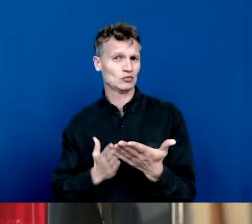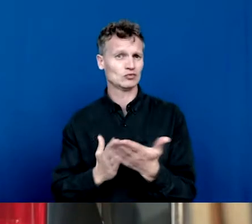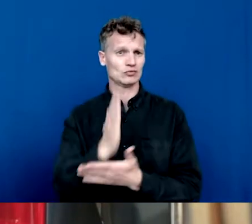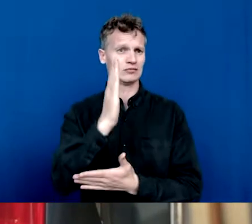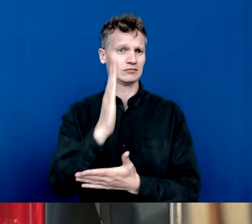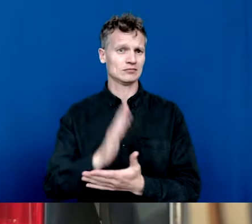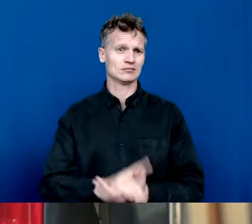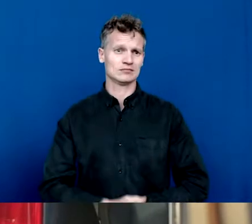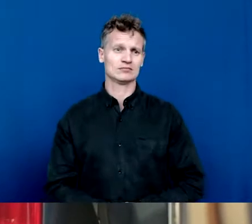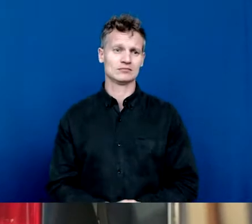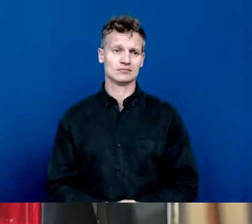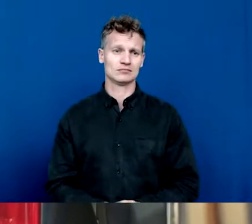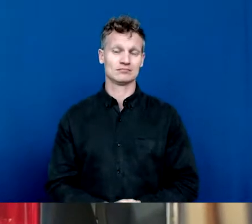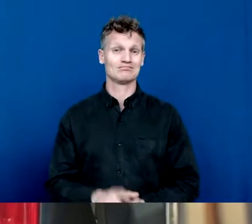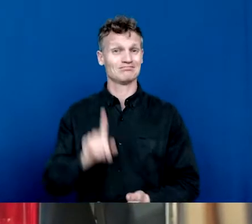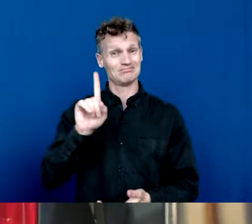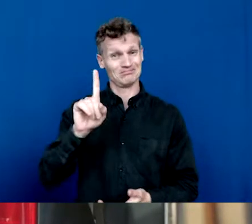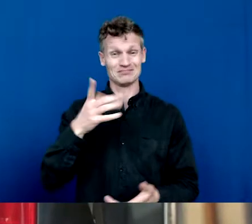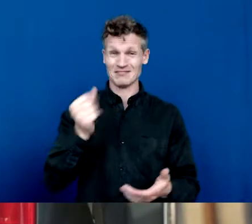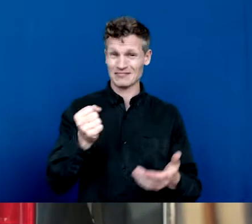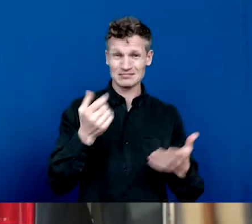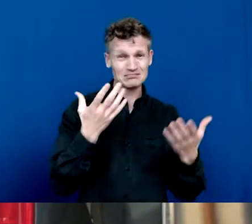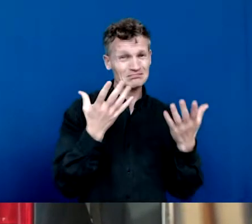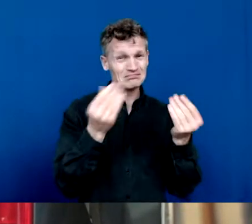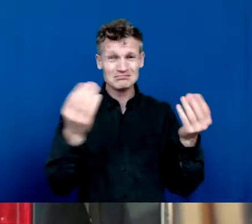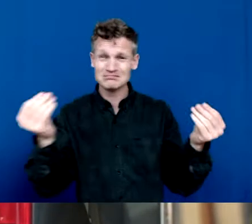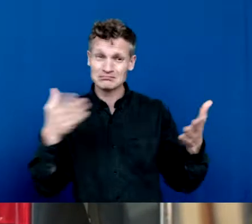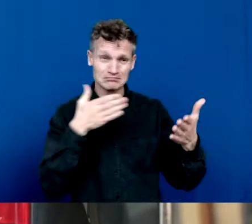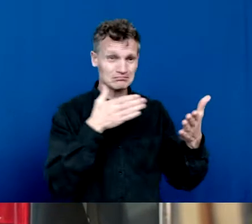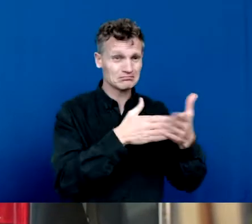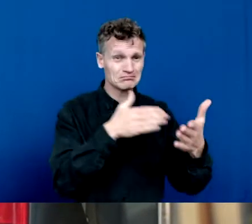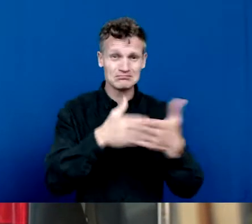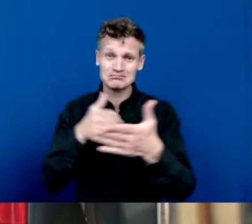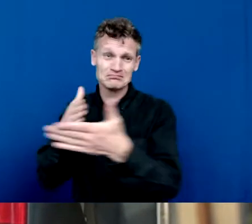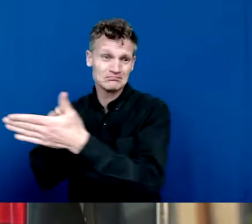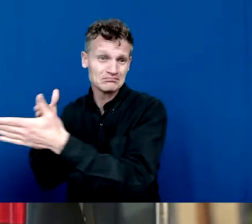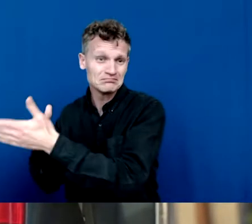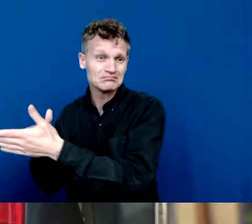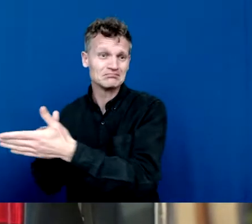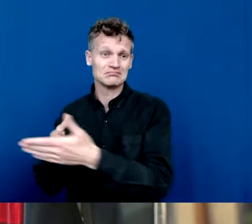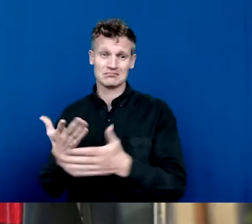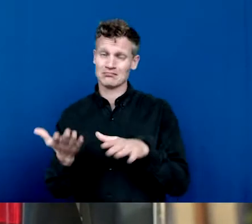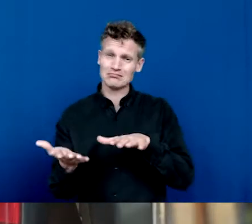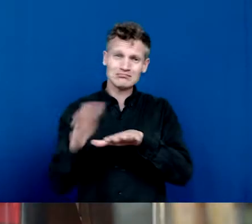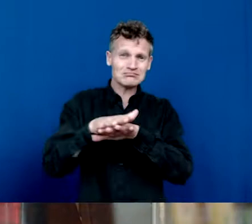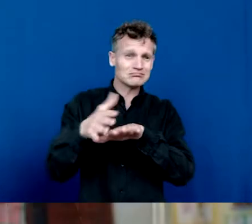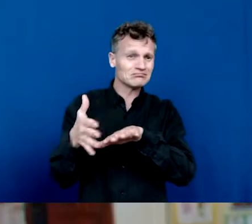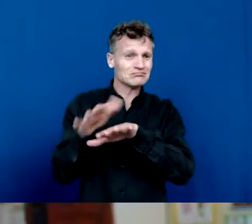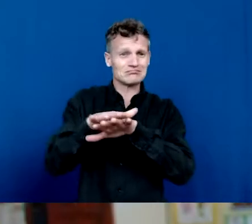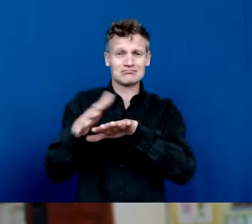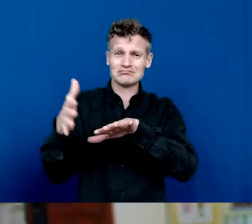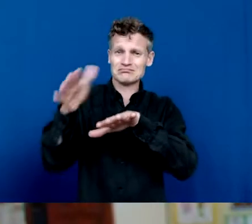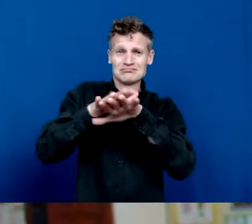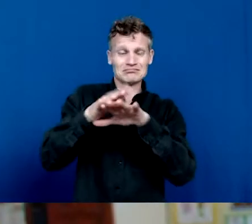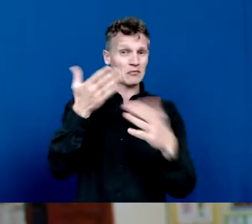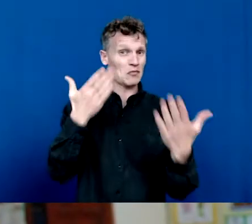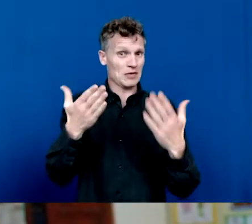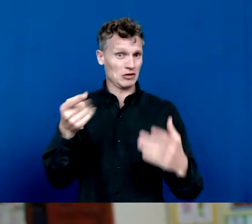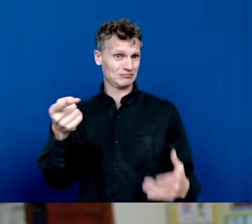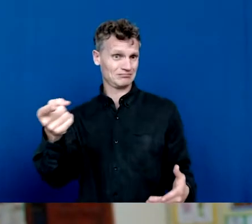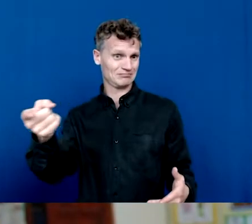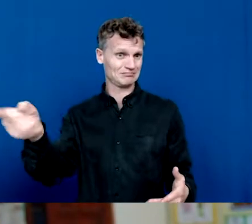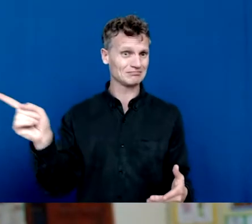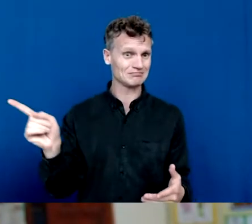sommes confrontés à des difficultés uniques et à plusieurs niveaux par rapport à nos pairs, notamment en ce qui